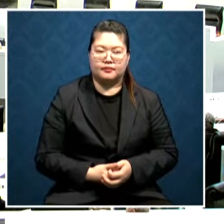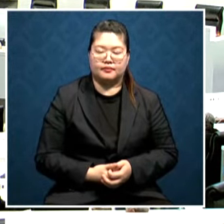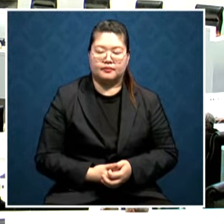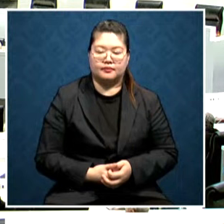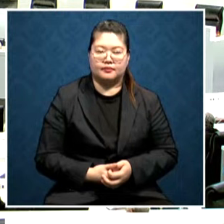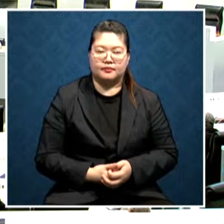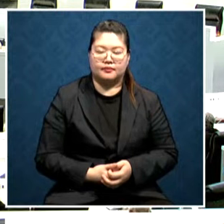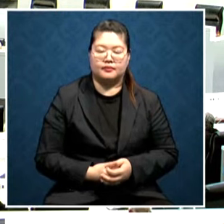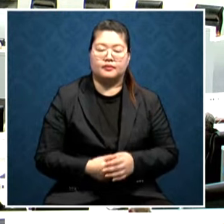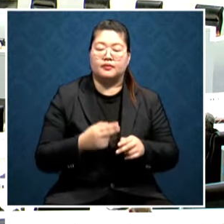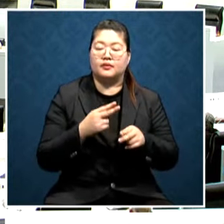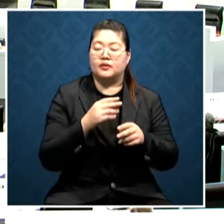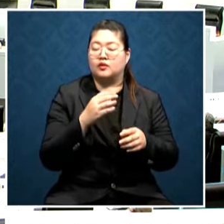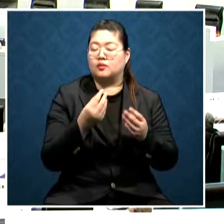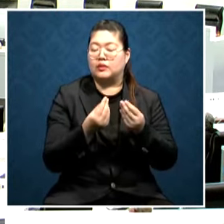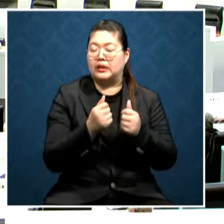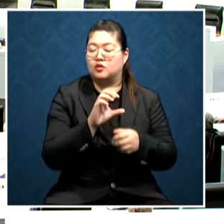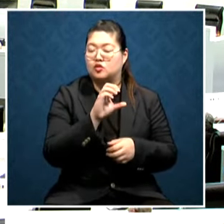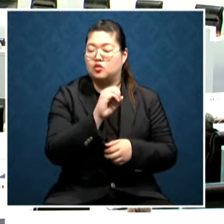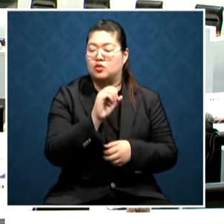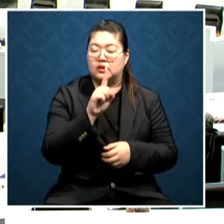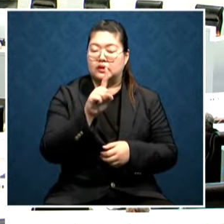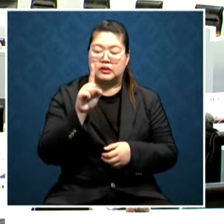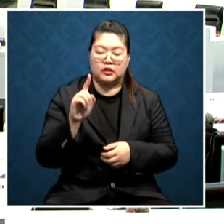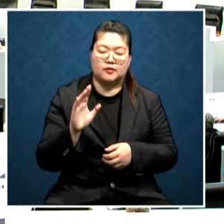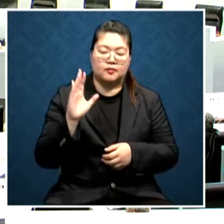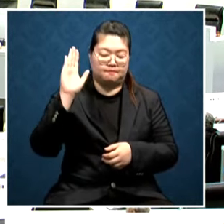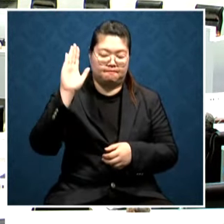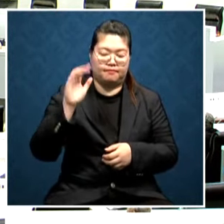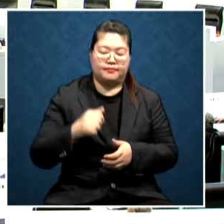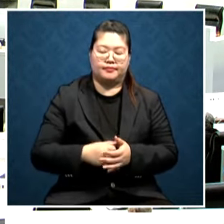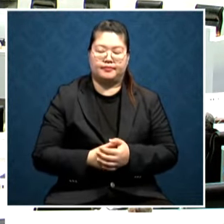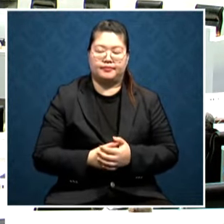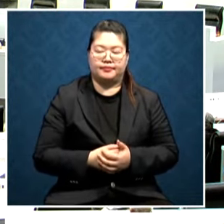กิติศักดิ์มื่นศรี011ขอแสดงตนด้วยวาจาครับ